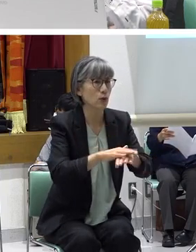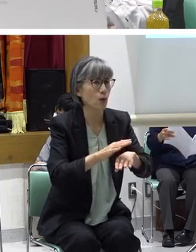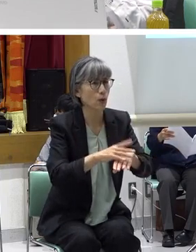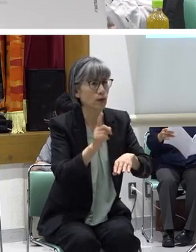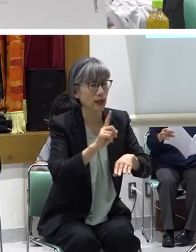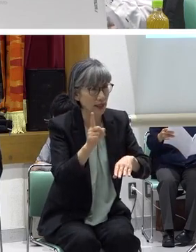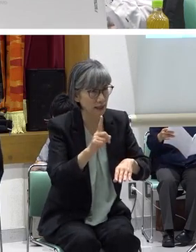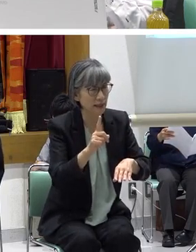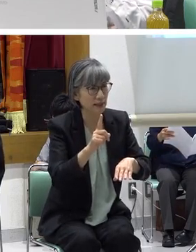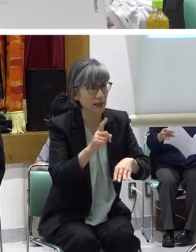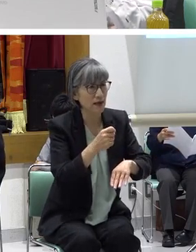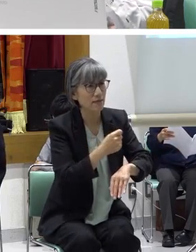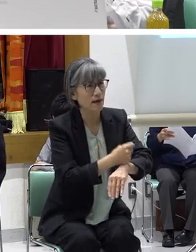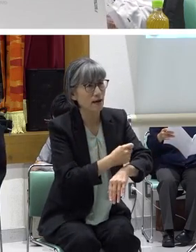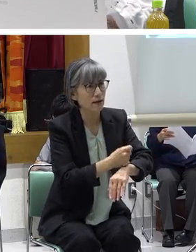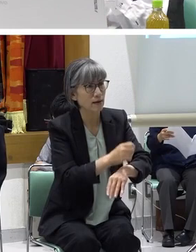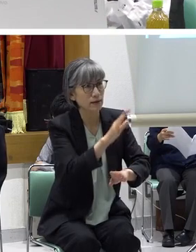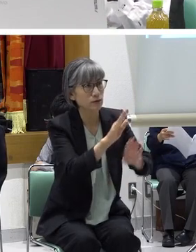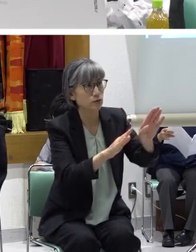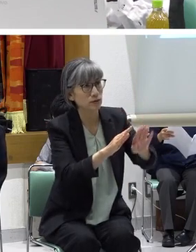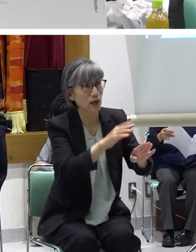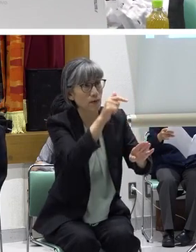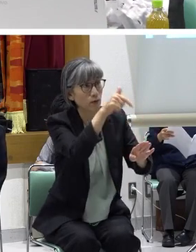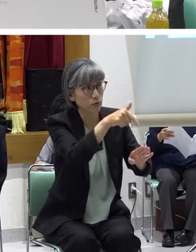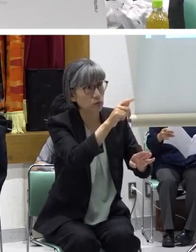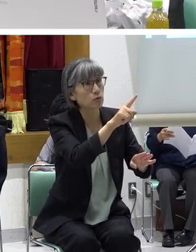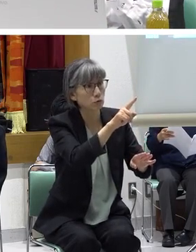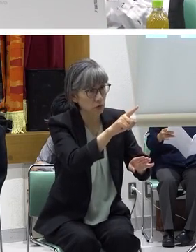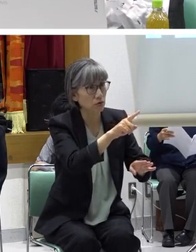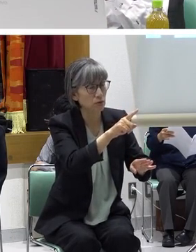も知ることができました。